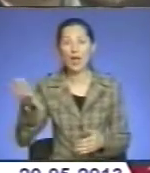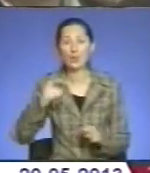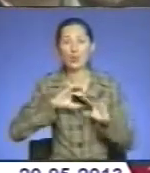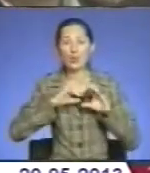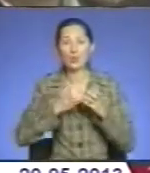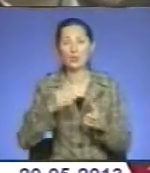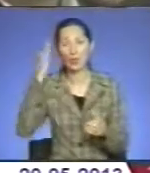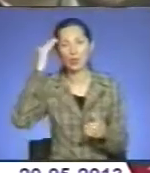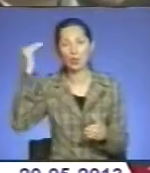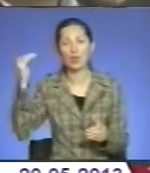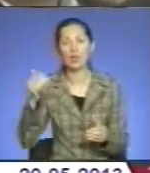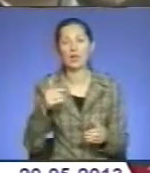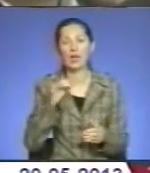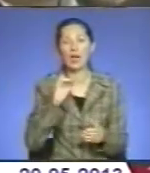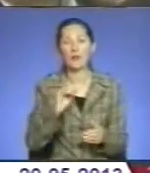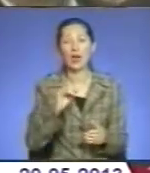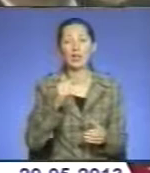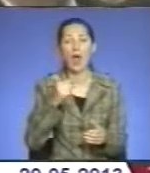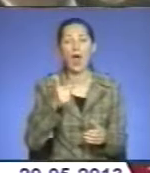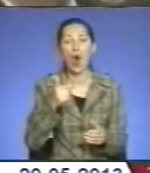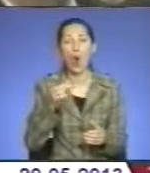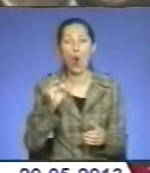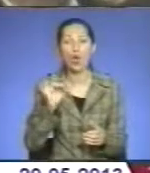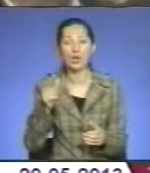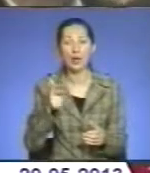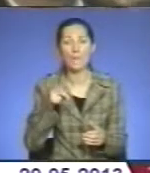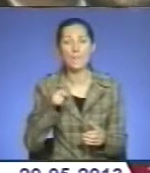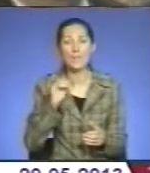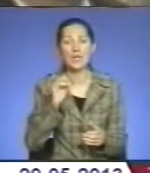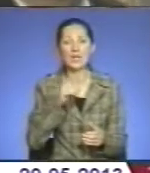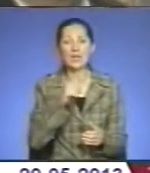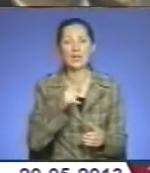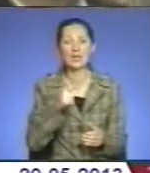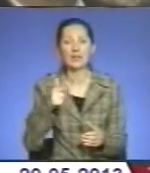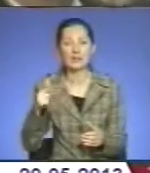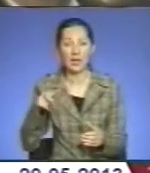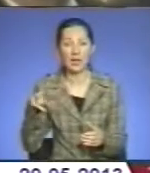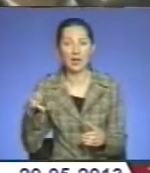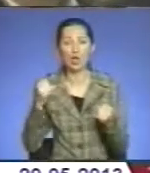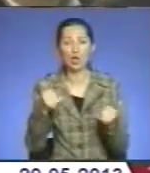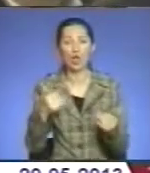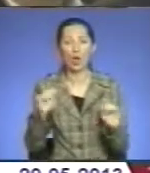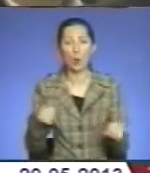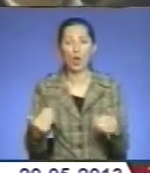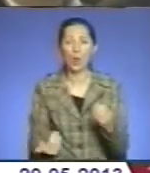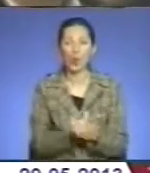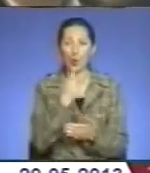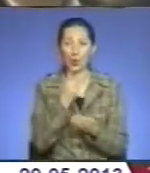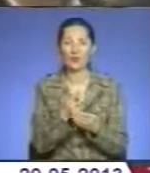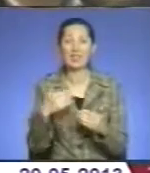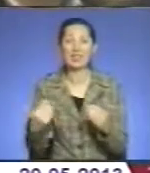Іван Георг Пінзель. І сьогодні ми маємо вже по-новому можемо подивитися на